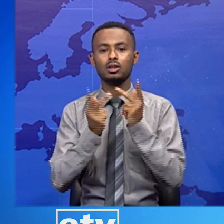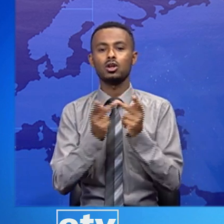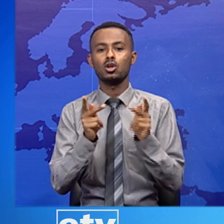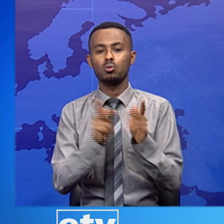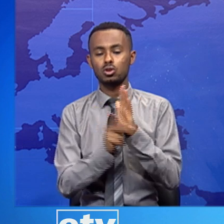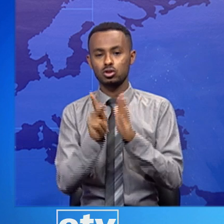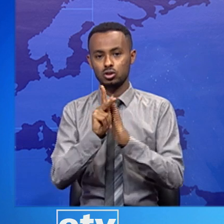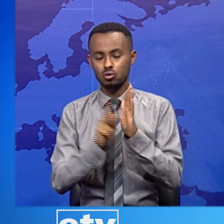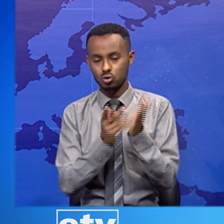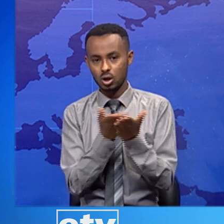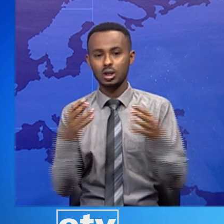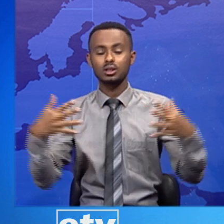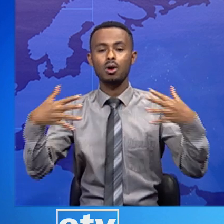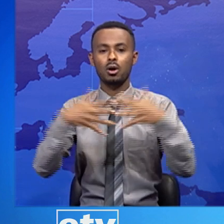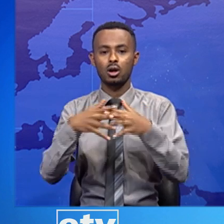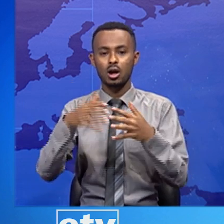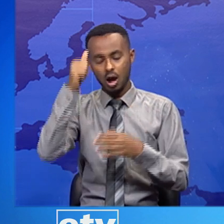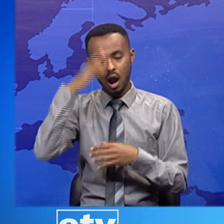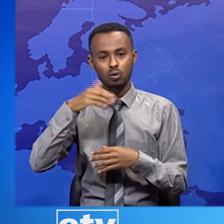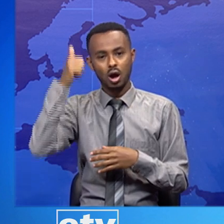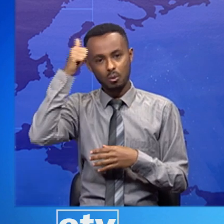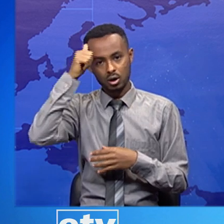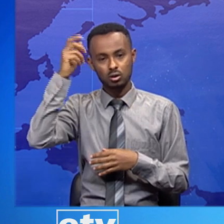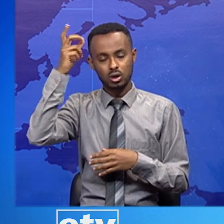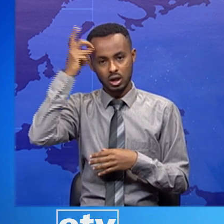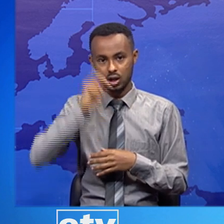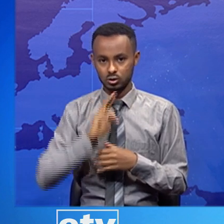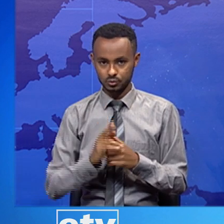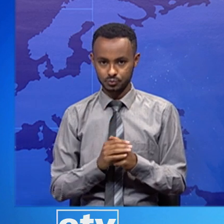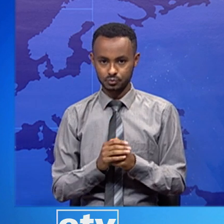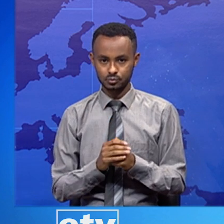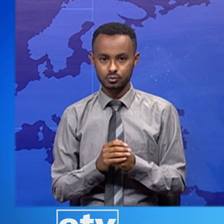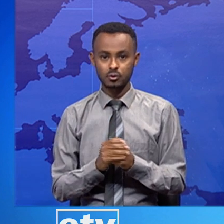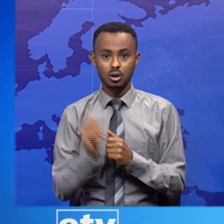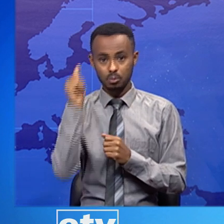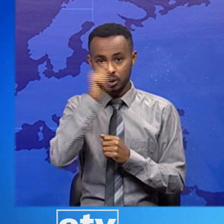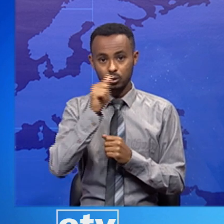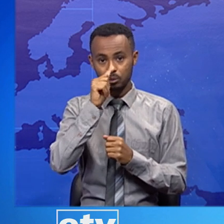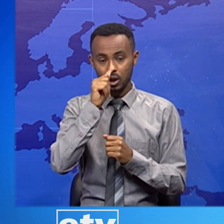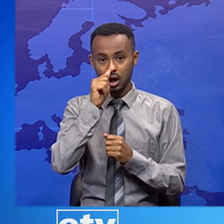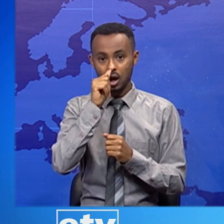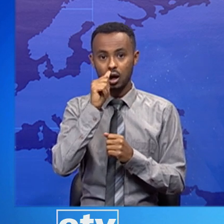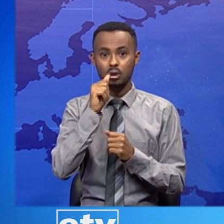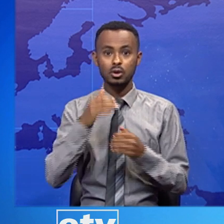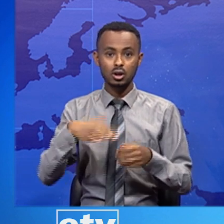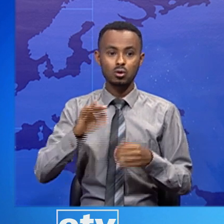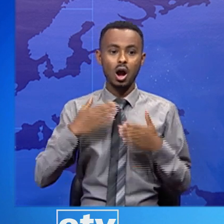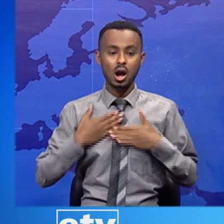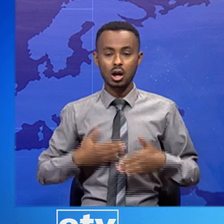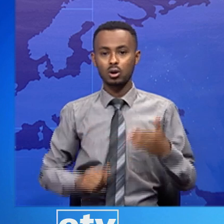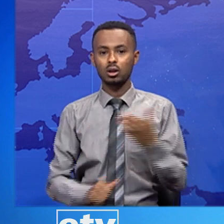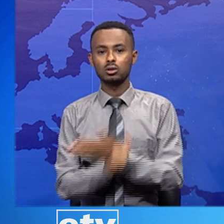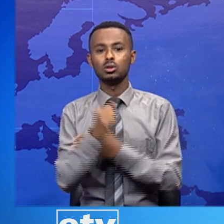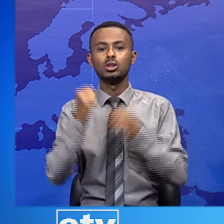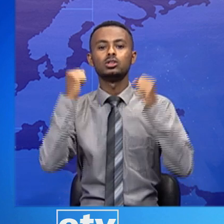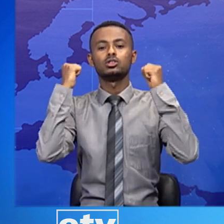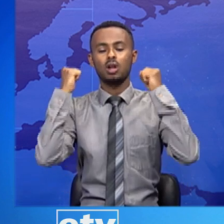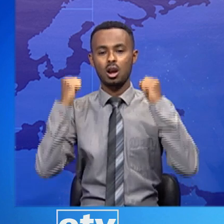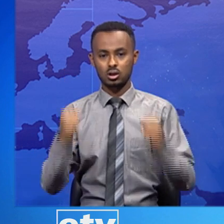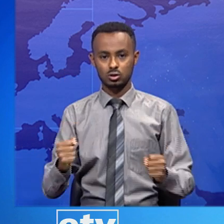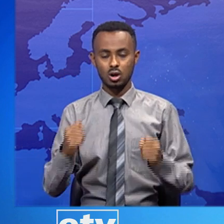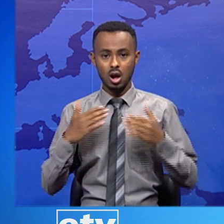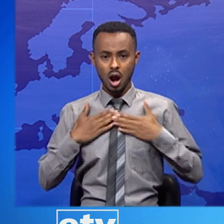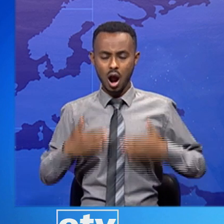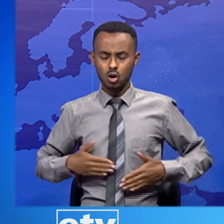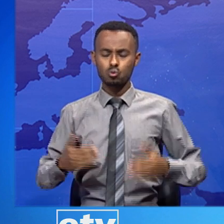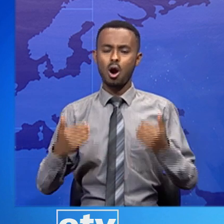ፓርቲ የፖሊሲ ጉዳዮች አስተባባሪ አቶ አማኑ ምራ ናቸው። የኢትዮጵያ የምትገኙ አካል ጉዳተኞች